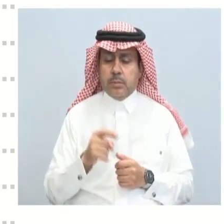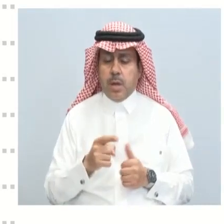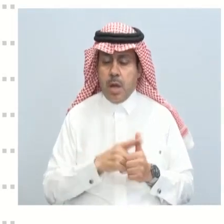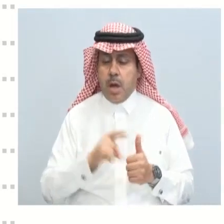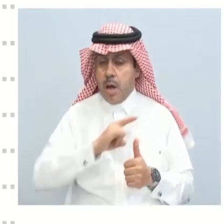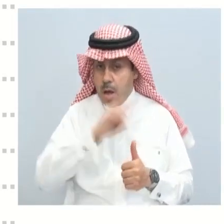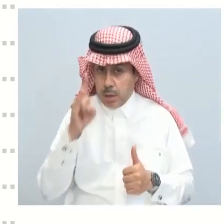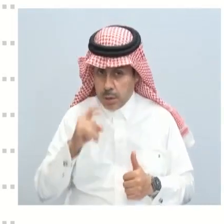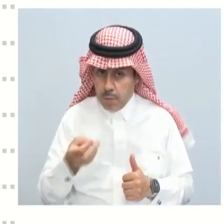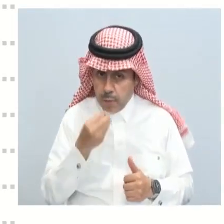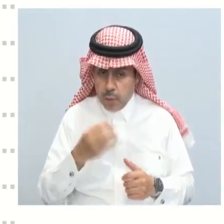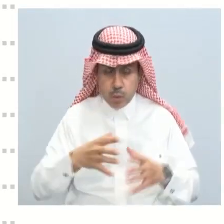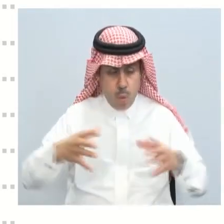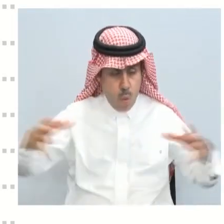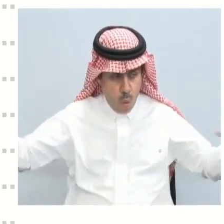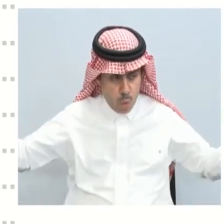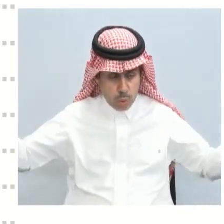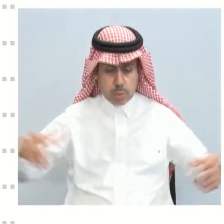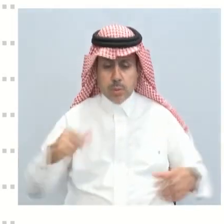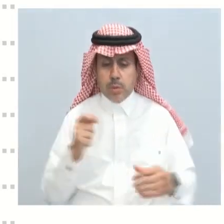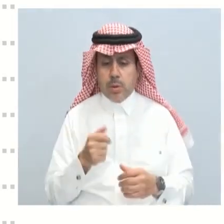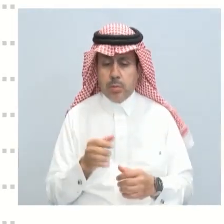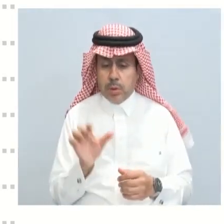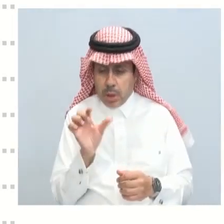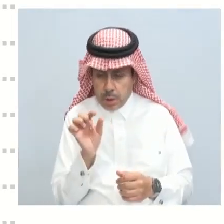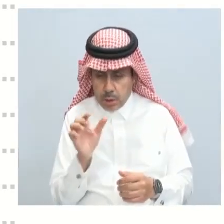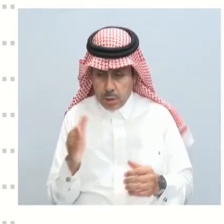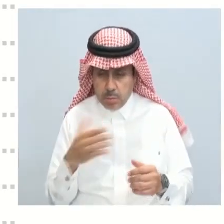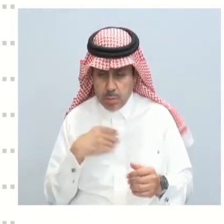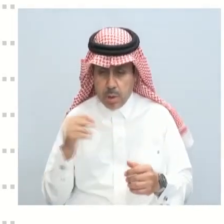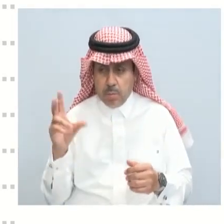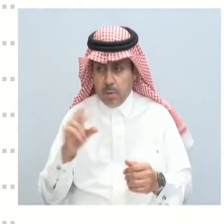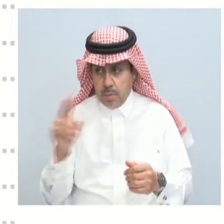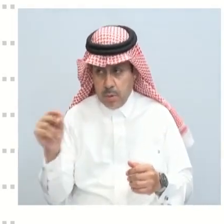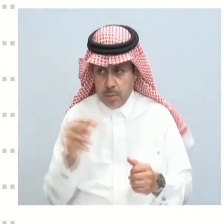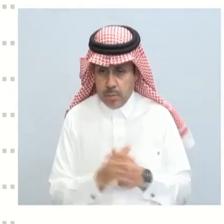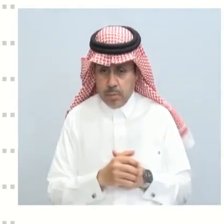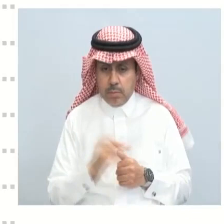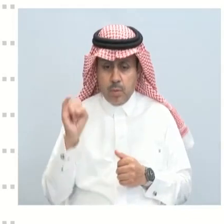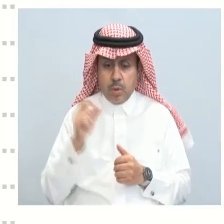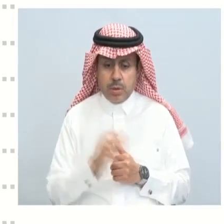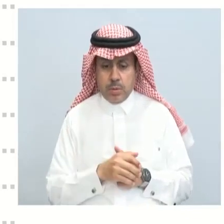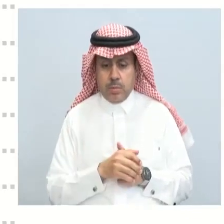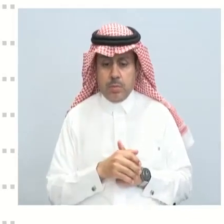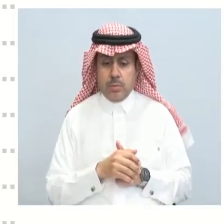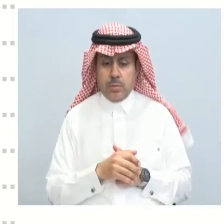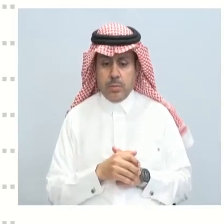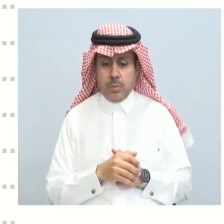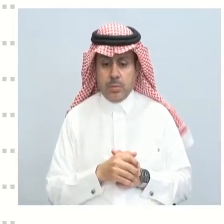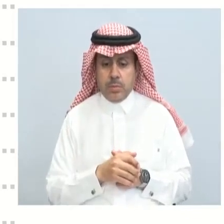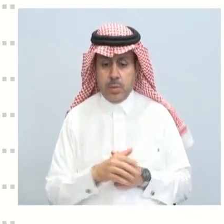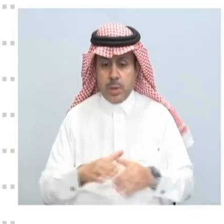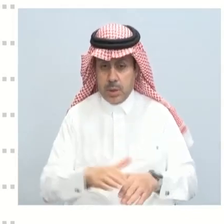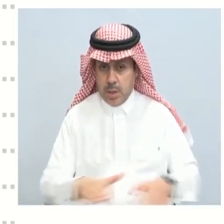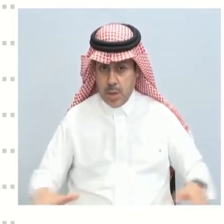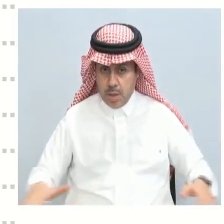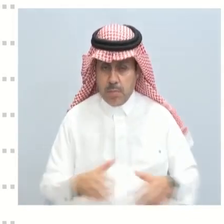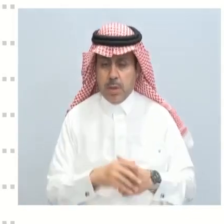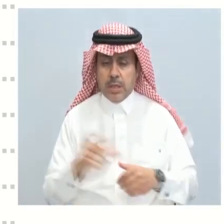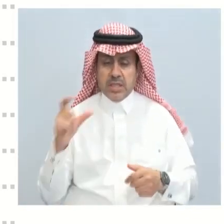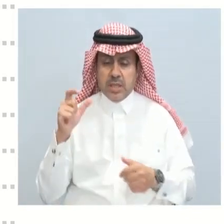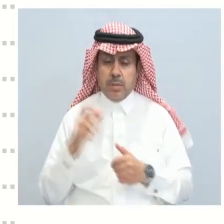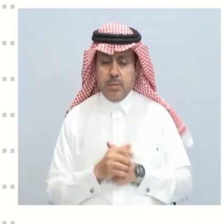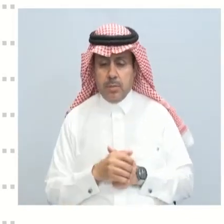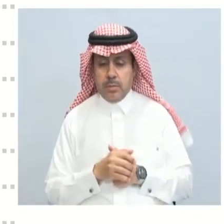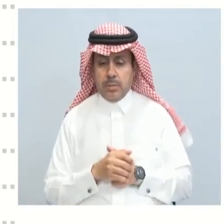الاسراف في الاطعمه والشراء بقدر الحاجه هذا بديل مناسب ويتلاءم مع الشرع المطهر